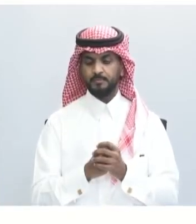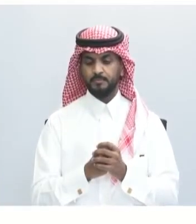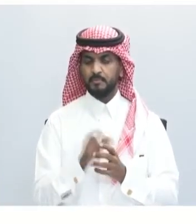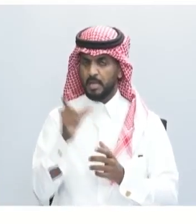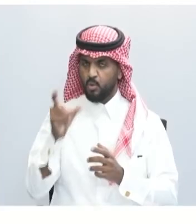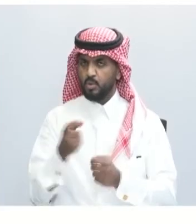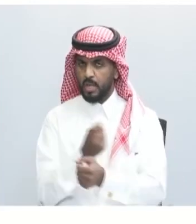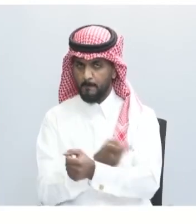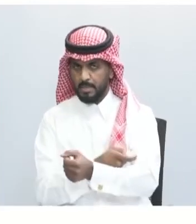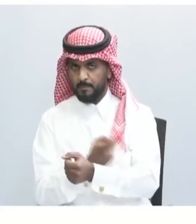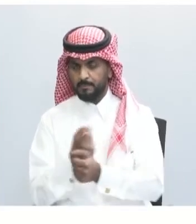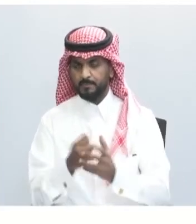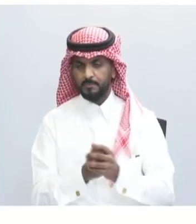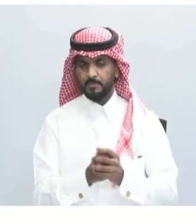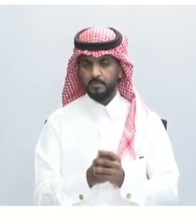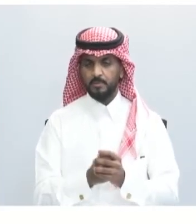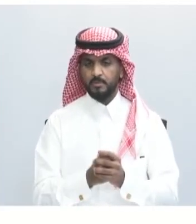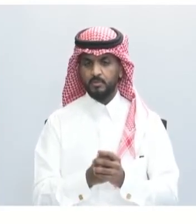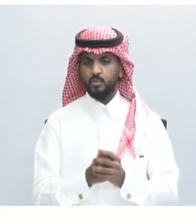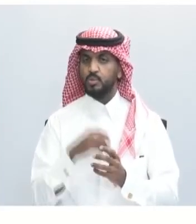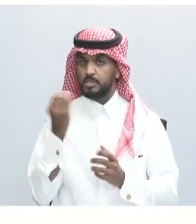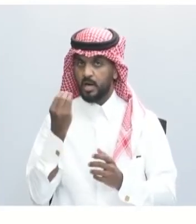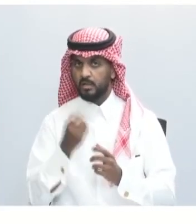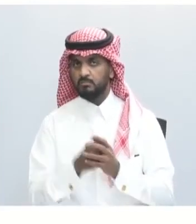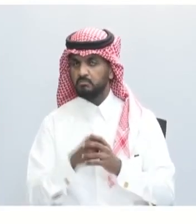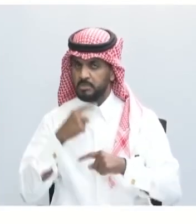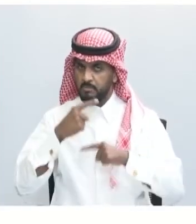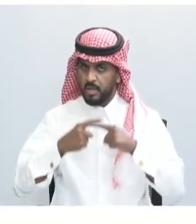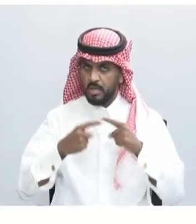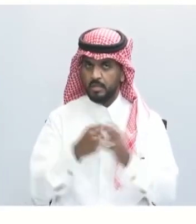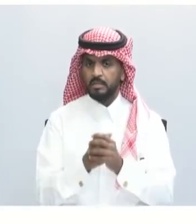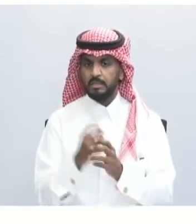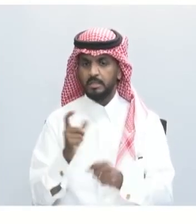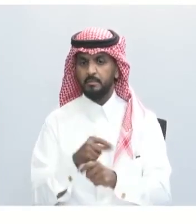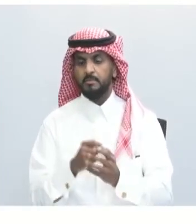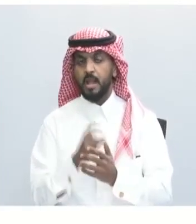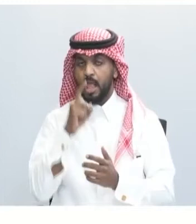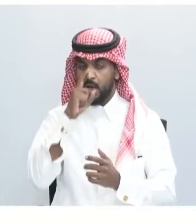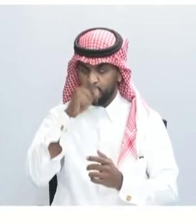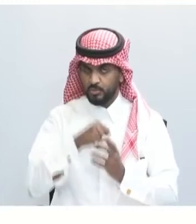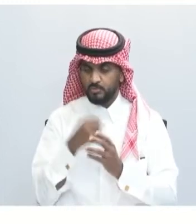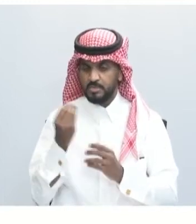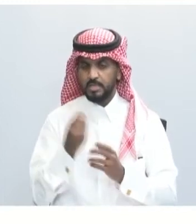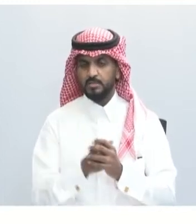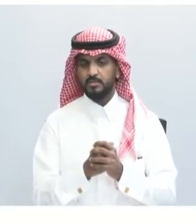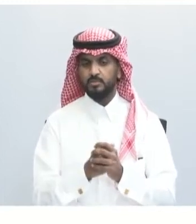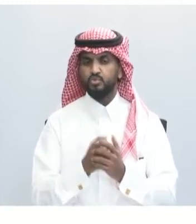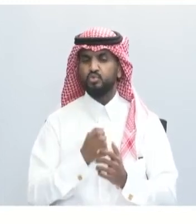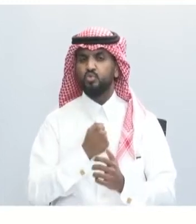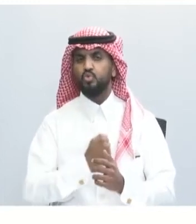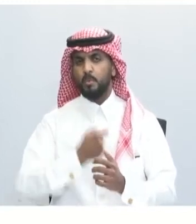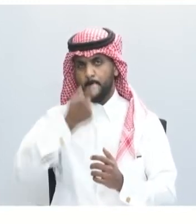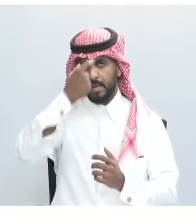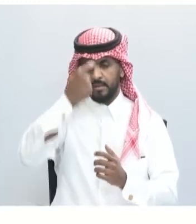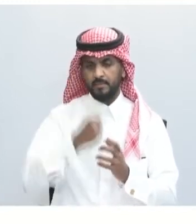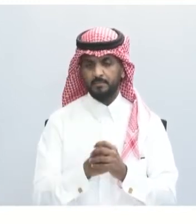طبيب ممتاز الزياره الدوريه للطبيب لابد من زياره الطبيب عند شعورنا